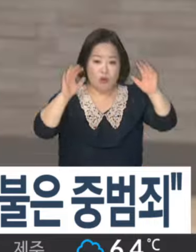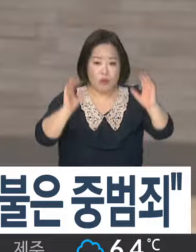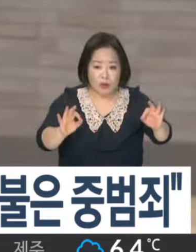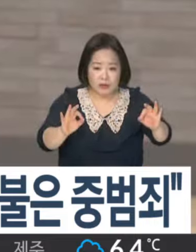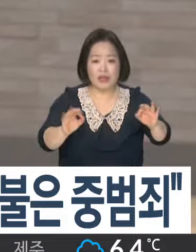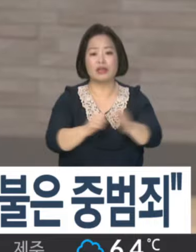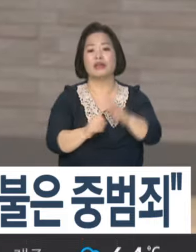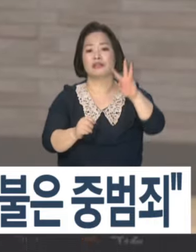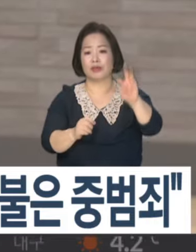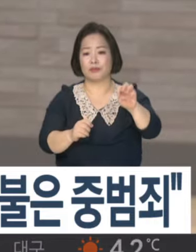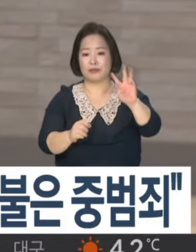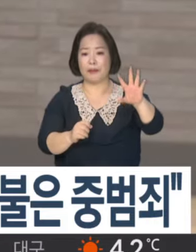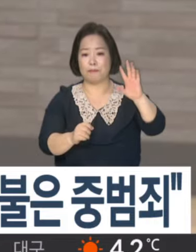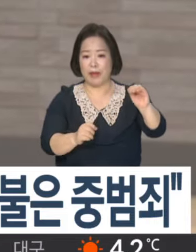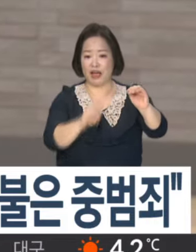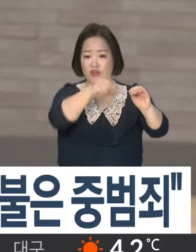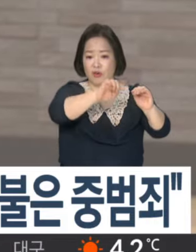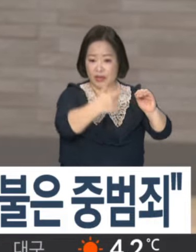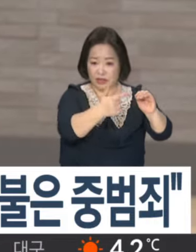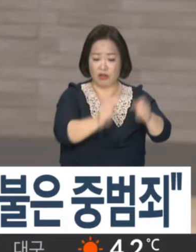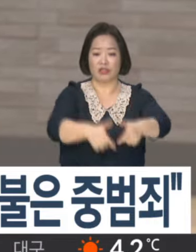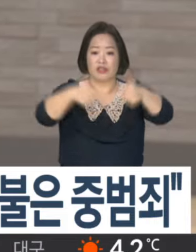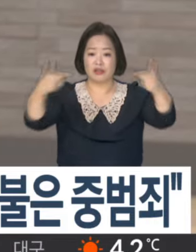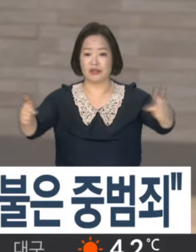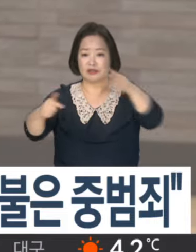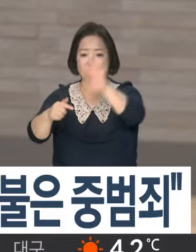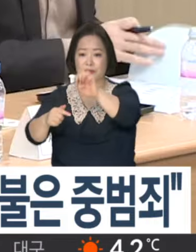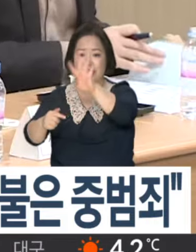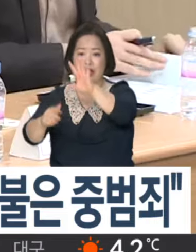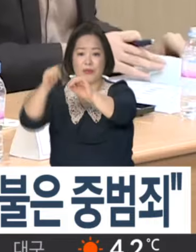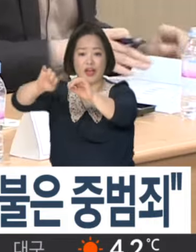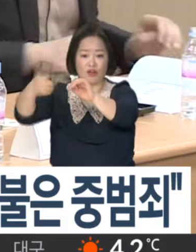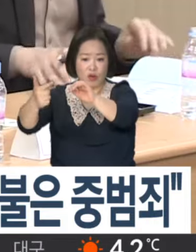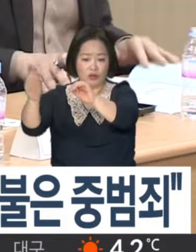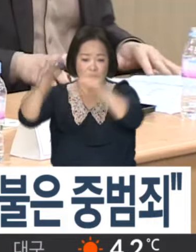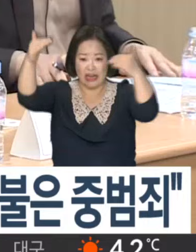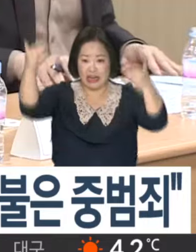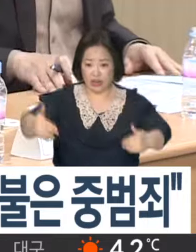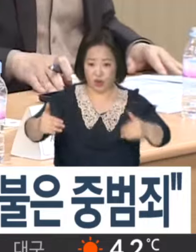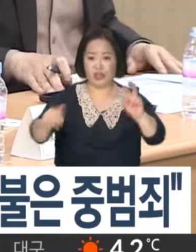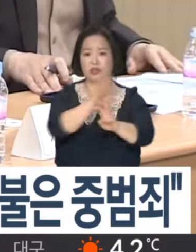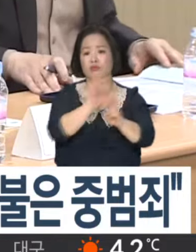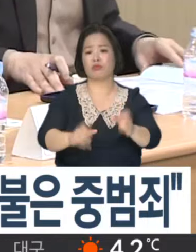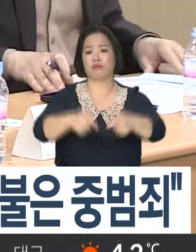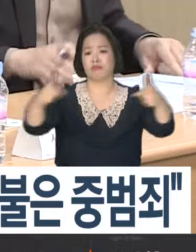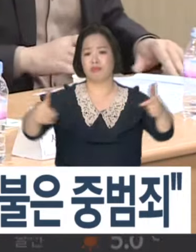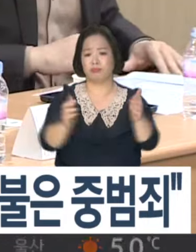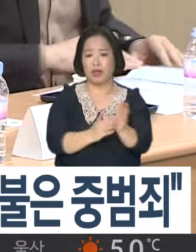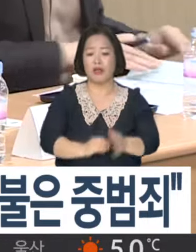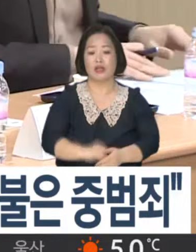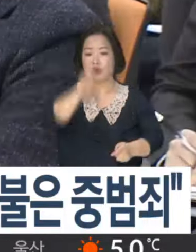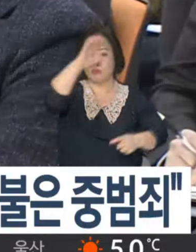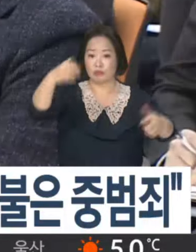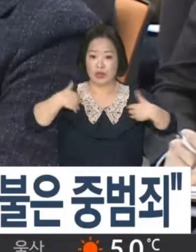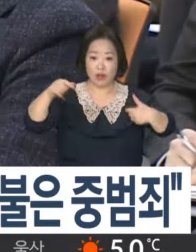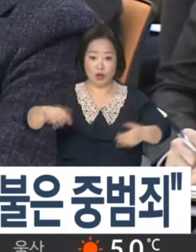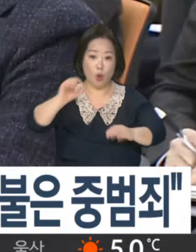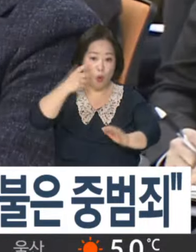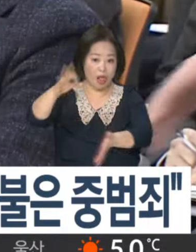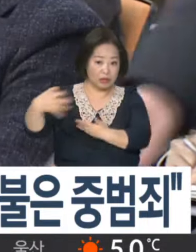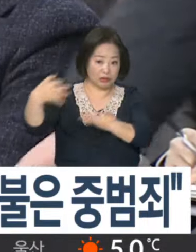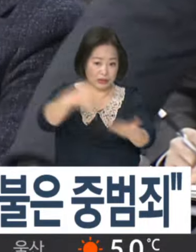기간 33만 건에서 40만 건으로 덩달아 20% 이상 증가했습니다 정부는 임금 체불을